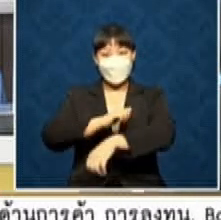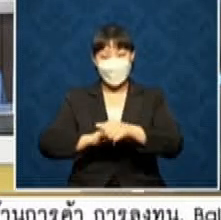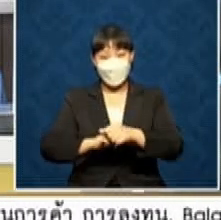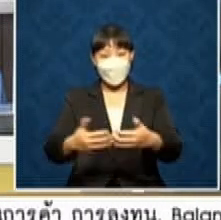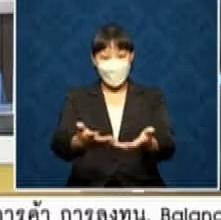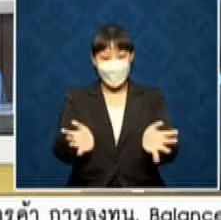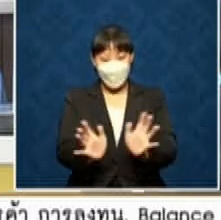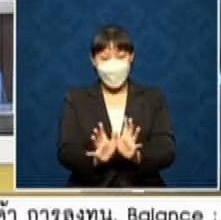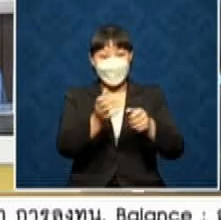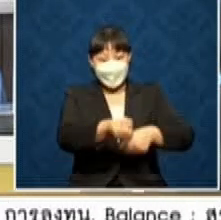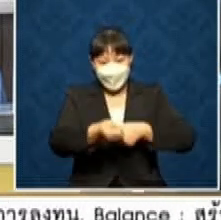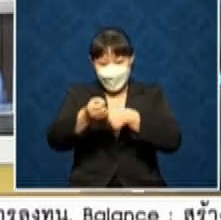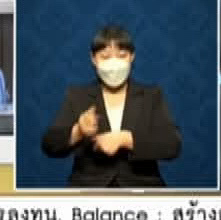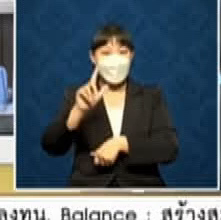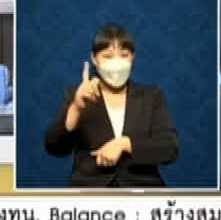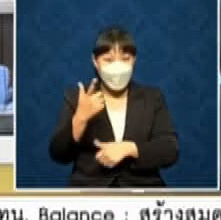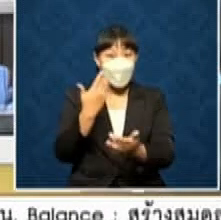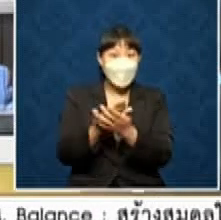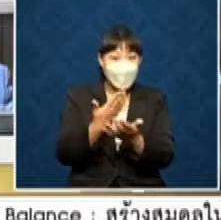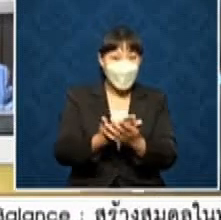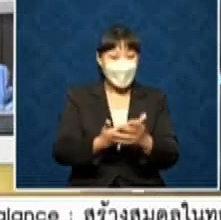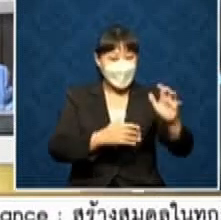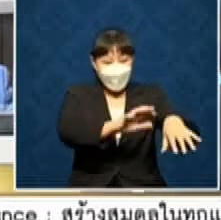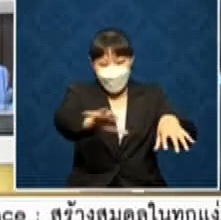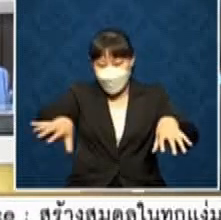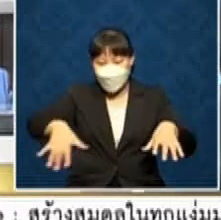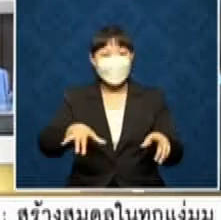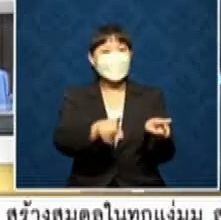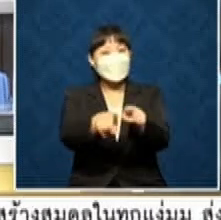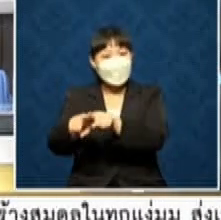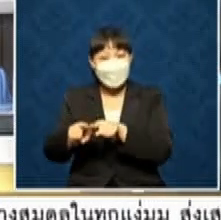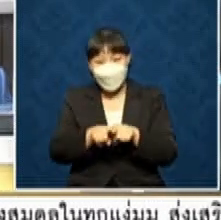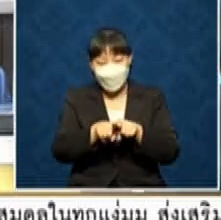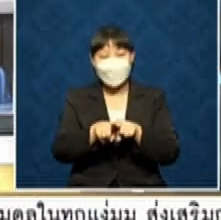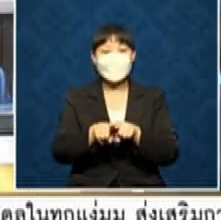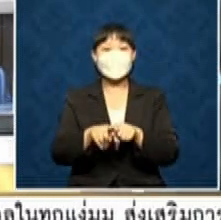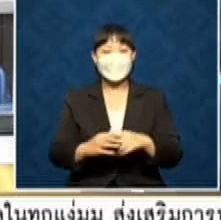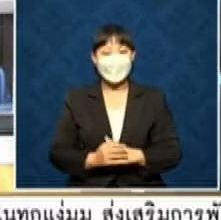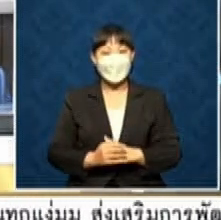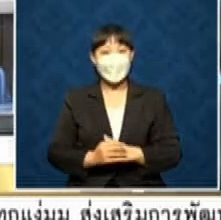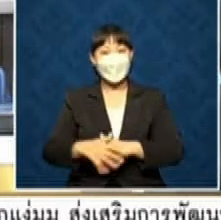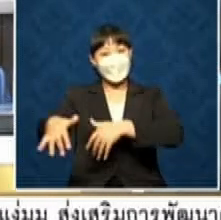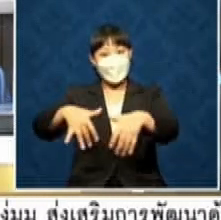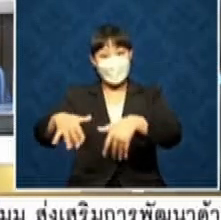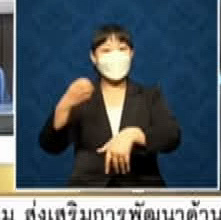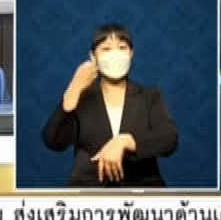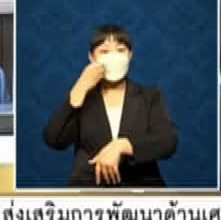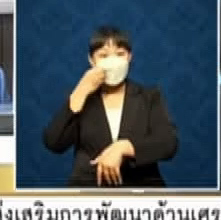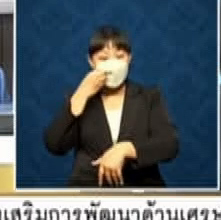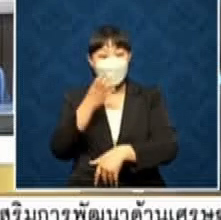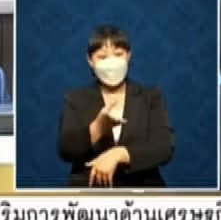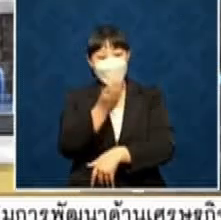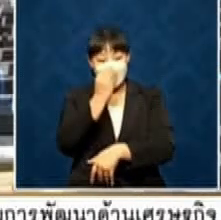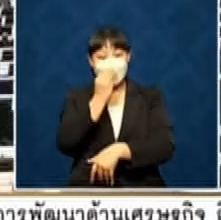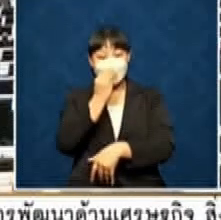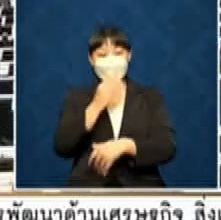า เอออ ันนี้คำถามนี้เขาถามมาตั้งนานแล้วก่อนอภิปรายไม่ไว้วางใจเราก็ถามคำถามนี้มาแล้วแต่ไม่มีใครตอบมาสักคนทำไมเ